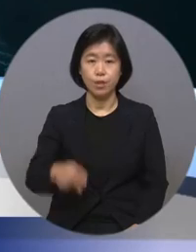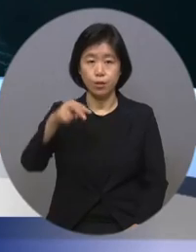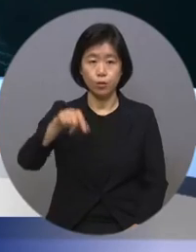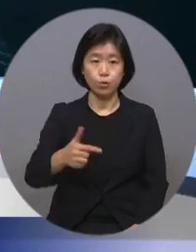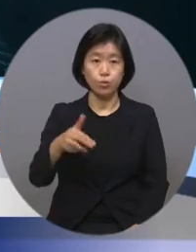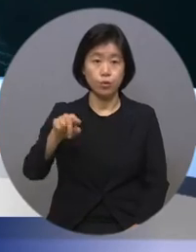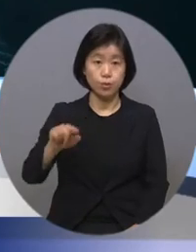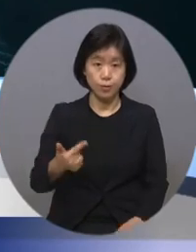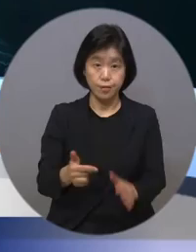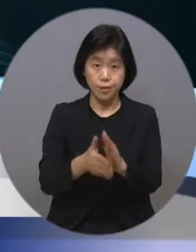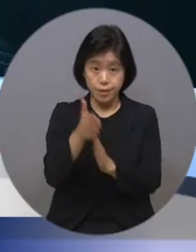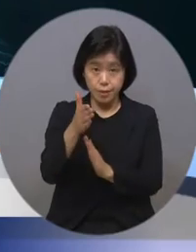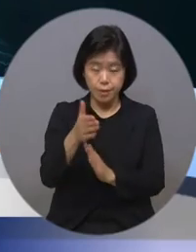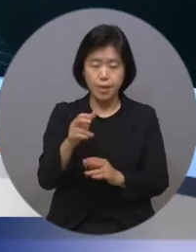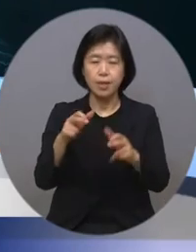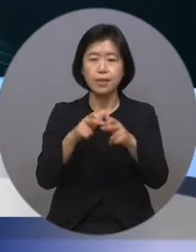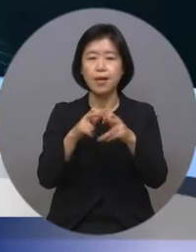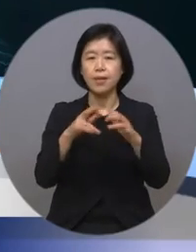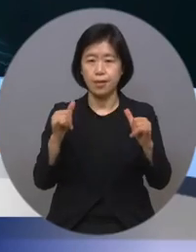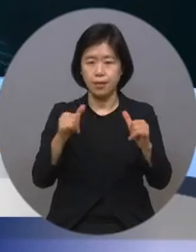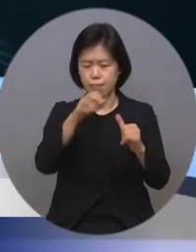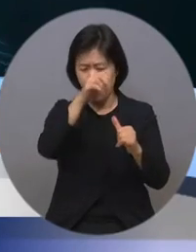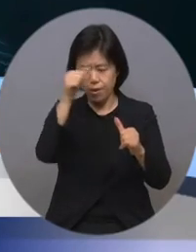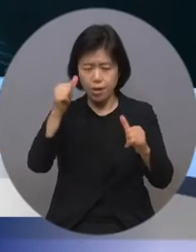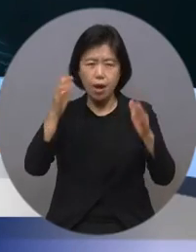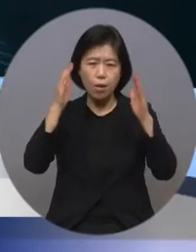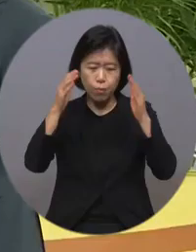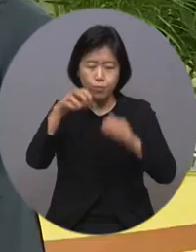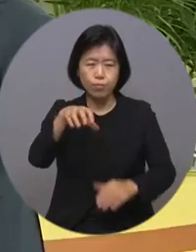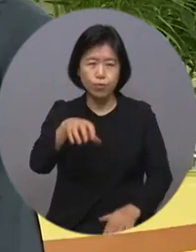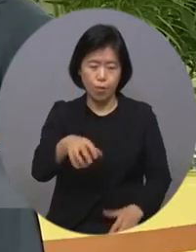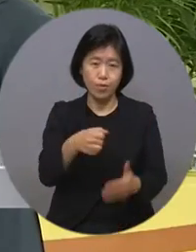순천시가 장애인 평생학습 도시로 선정됐습니다.